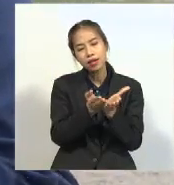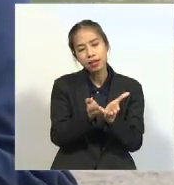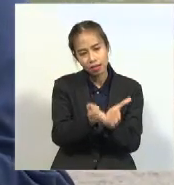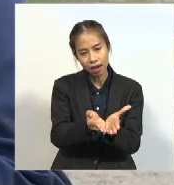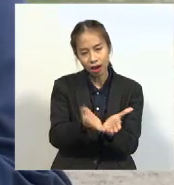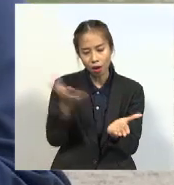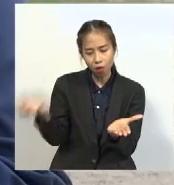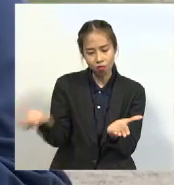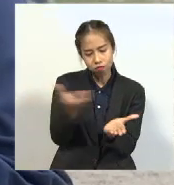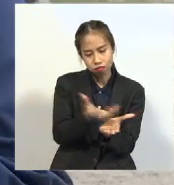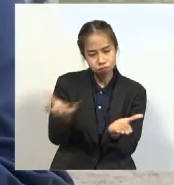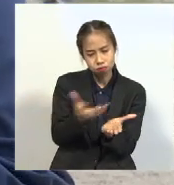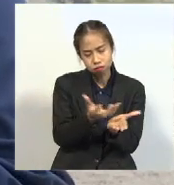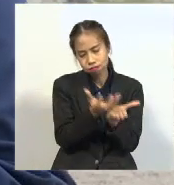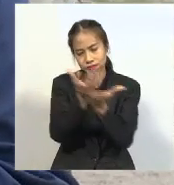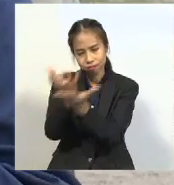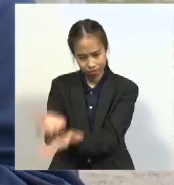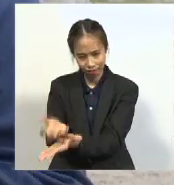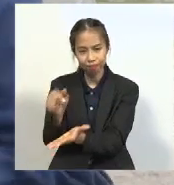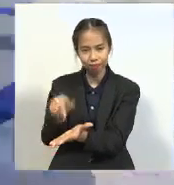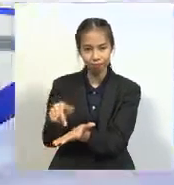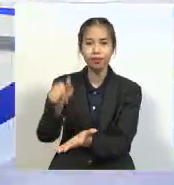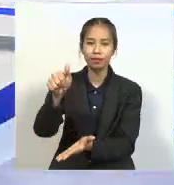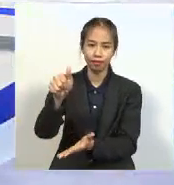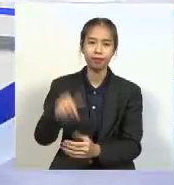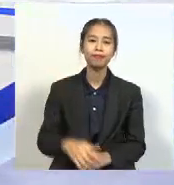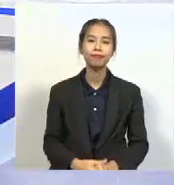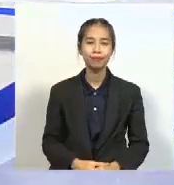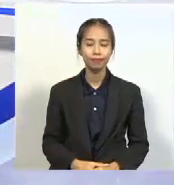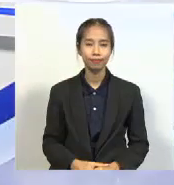ร่วมกับทางปศุสัตว์จังหวัดในการนำอาหารเหล่านี้มาให้กับสัตว์ในที่เกาะหมาแห่งนี้ได้ค่ะ ขอบคุณ